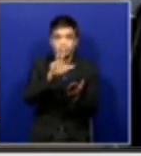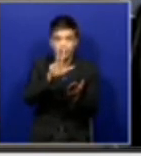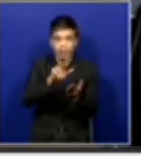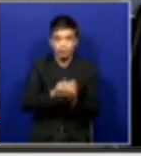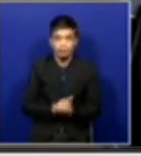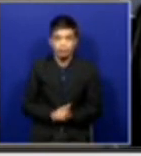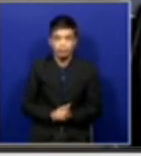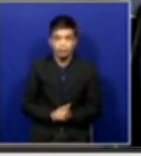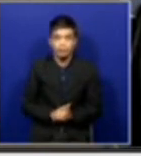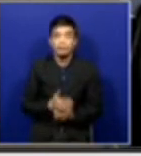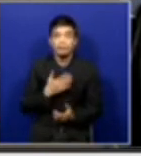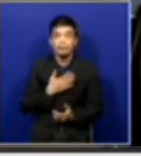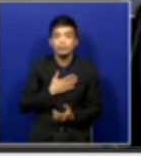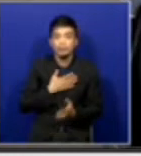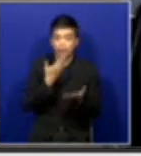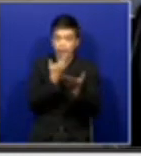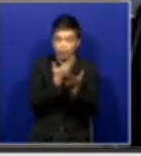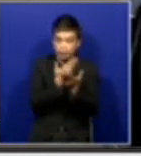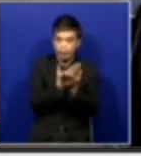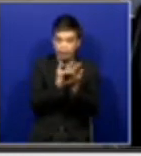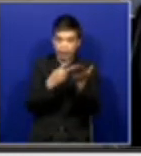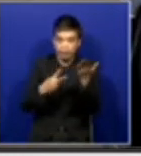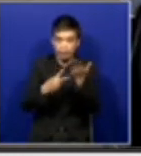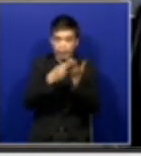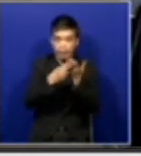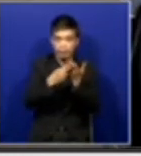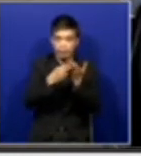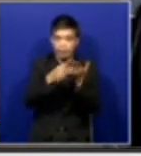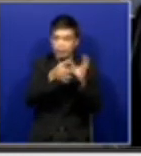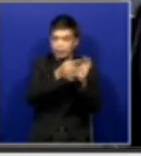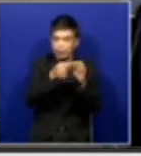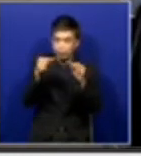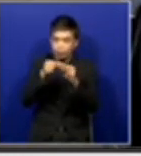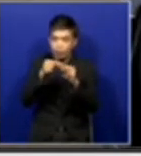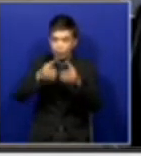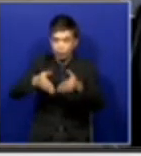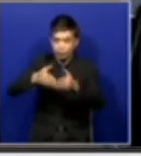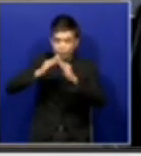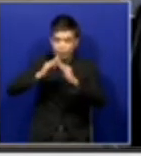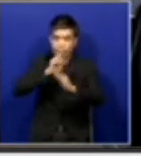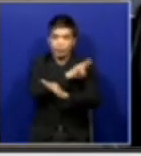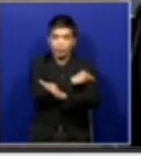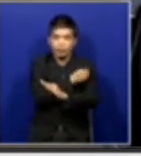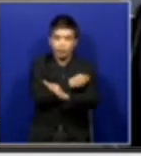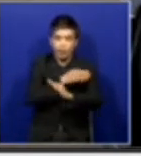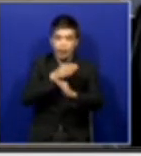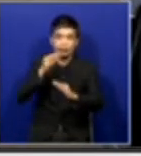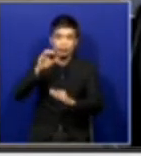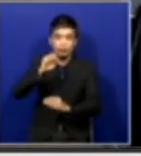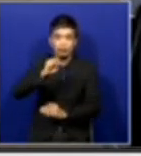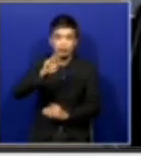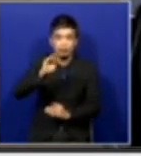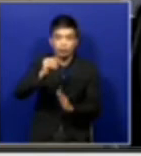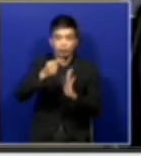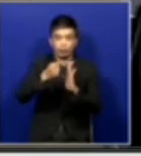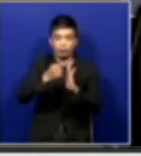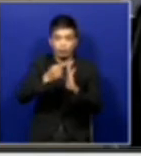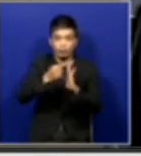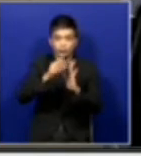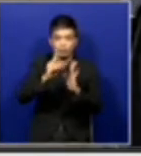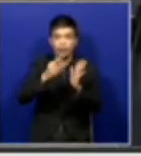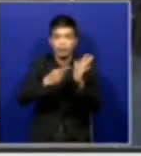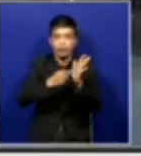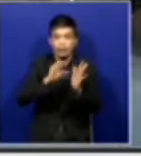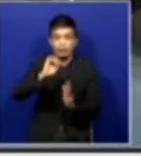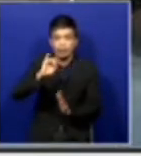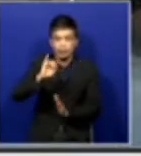ตัดงบประมาณเพิ่งจะไปสร้างโรงพยาบาลสมเด็จพระยุพราชของบ้านดุง